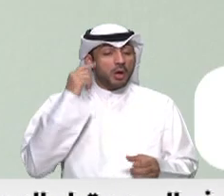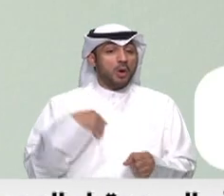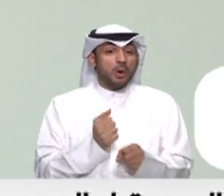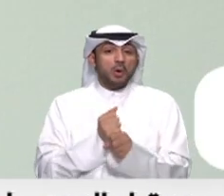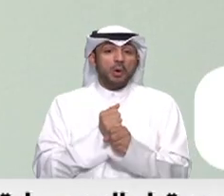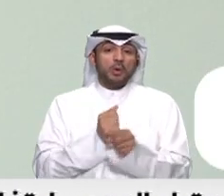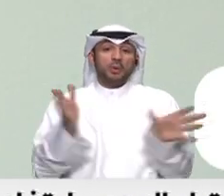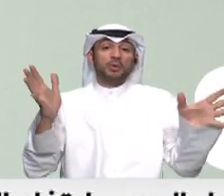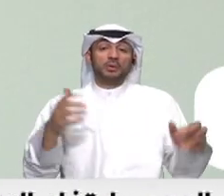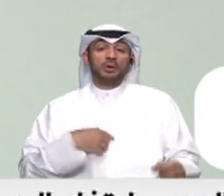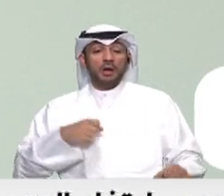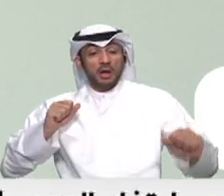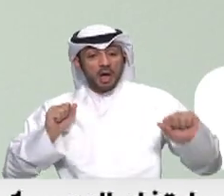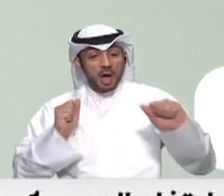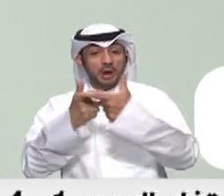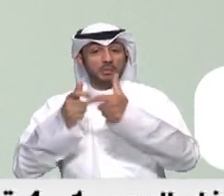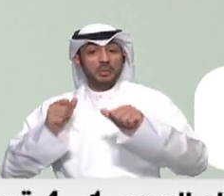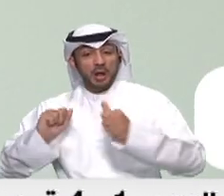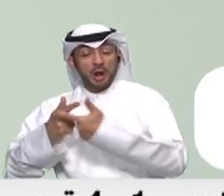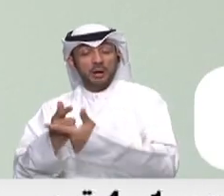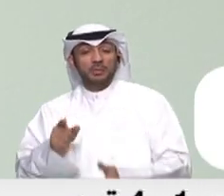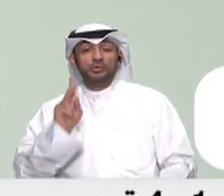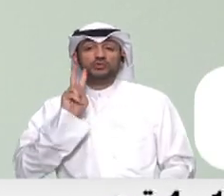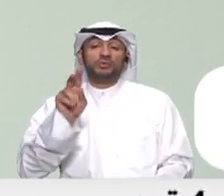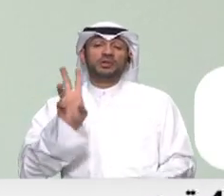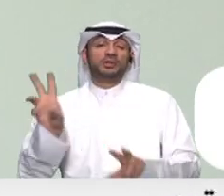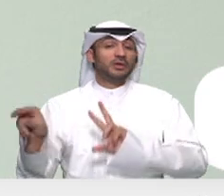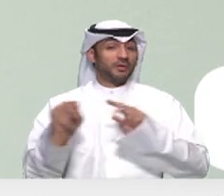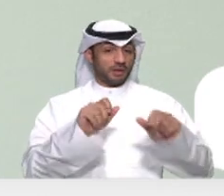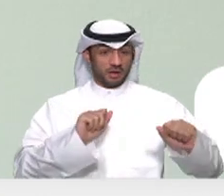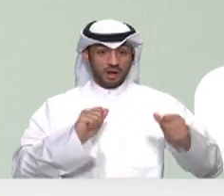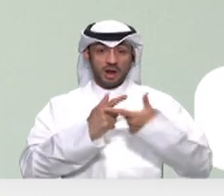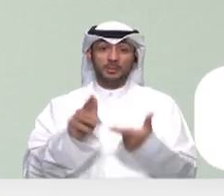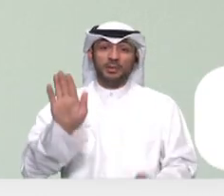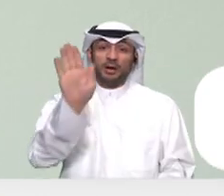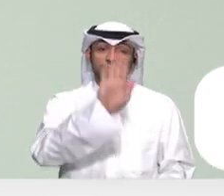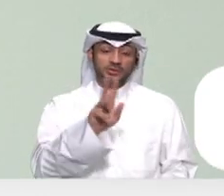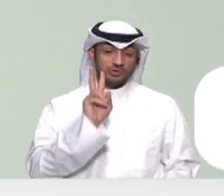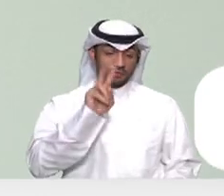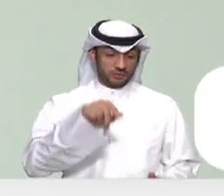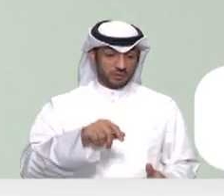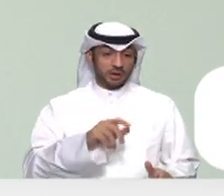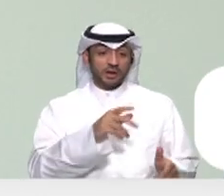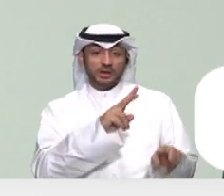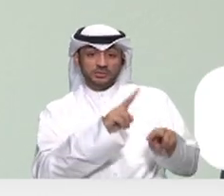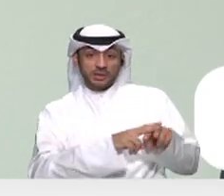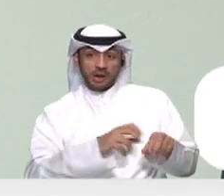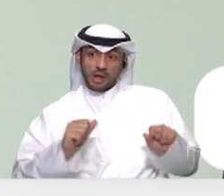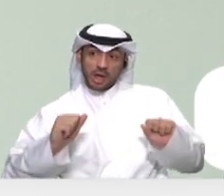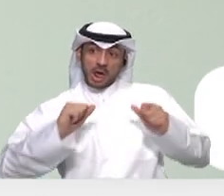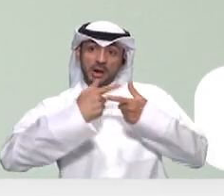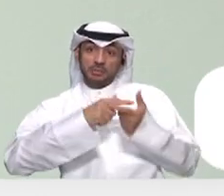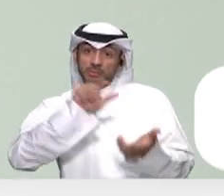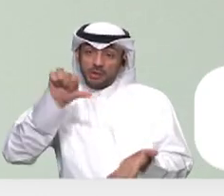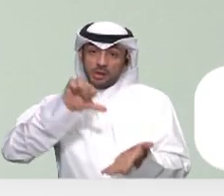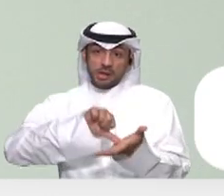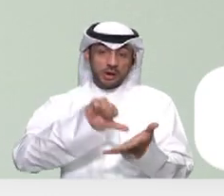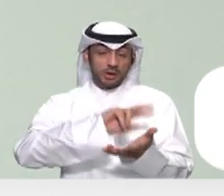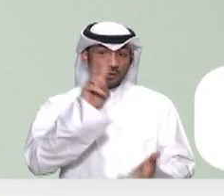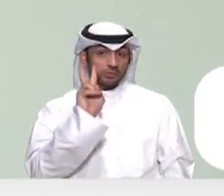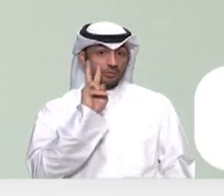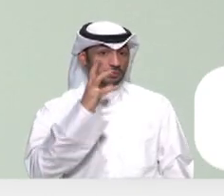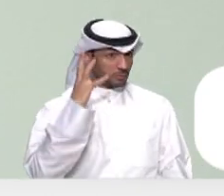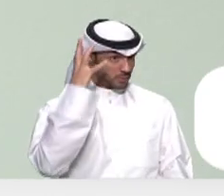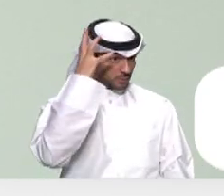اليوم أمام حرب في الإقليم، يعني إسرائيل في مواجهة إيران، الكل الأنظار مشدودة ما سوف تقوم